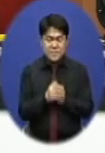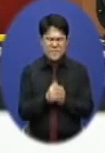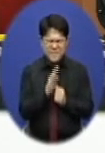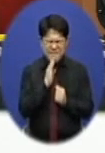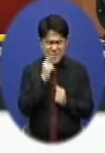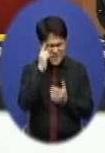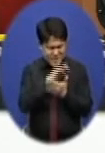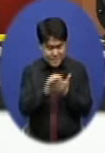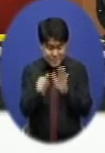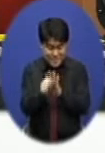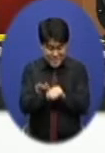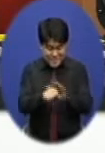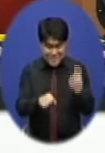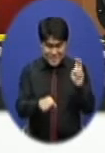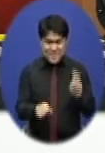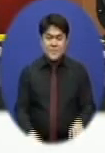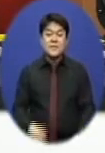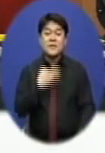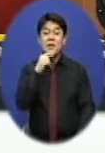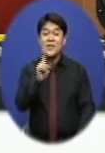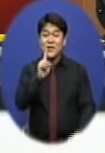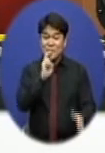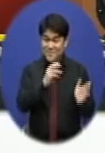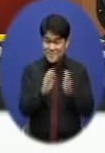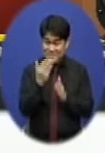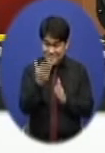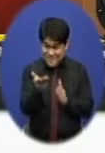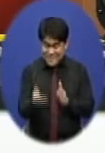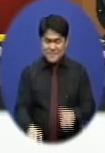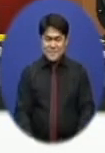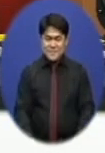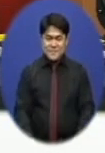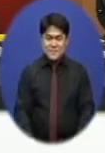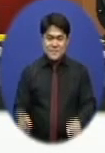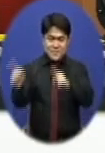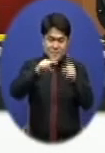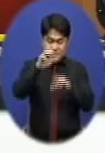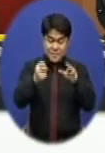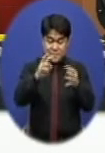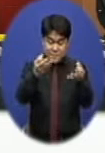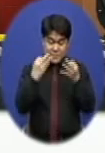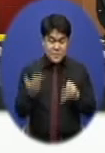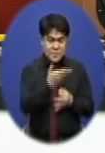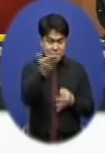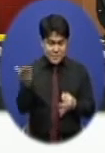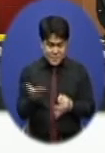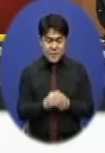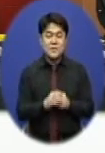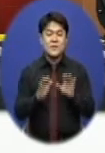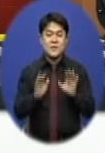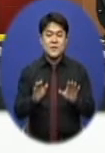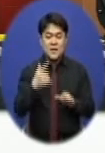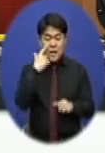시원시원하게 네. 잘하실 것 같아요. 그래요. 자, 내 나이가 어때서 준비해드릴게요. 네. 전국에 계신 시청자 여러분,